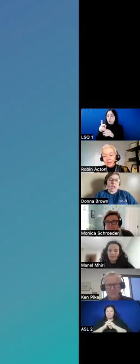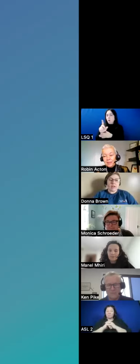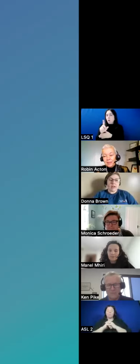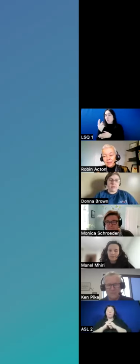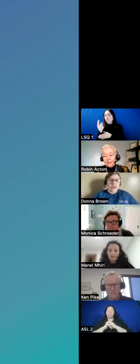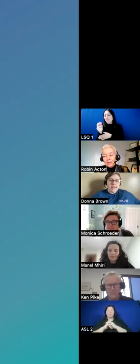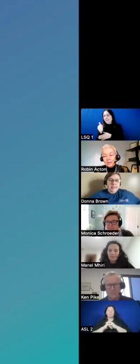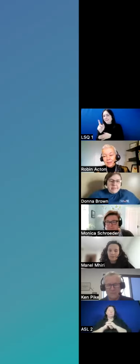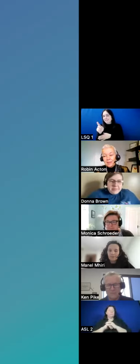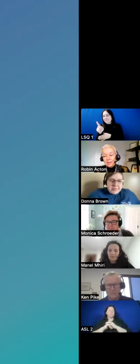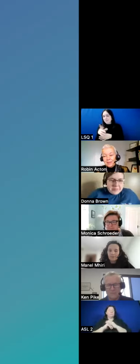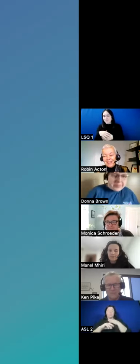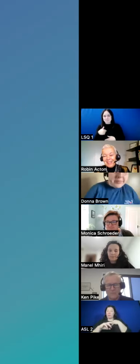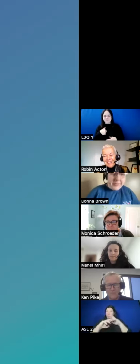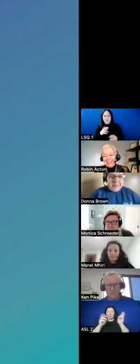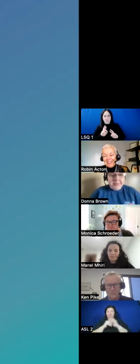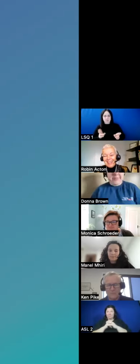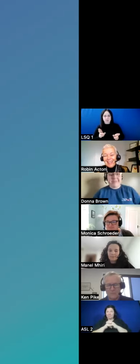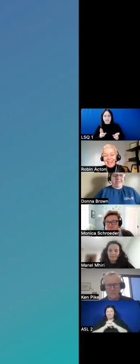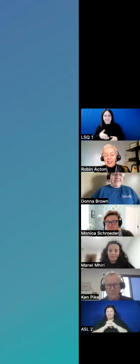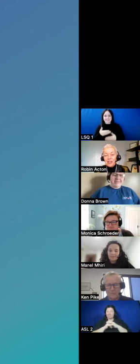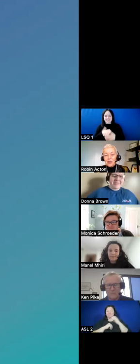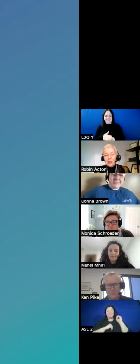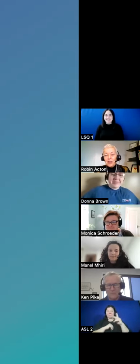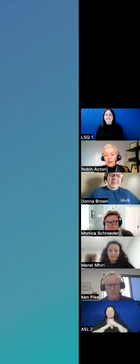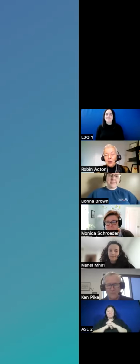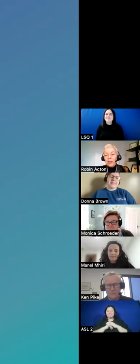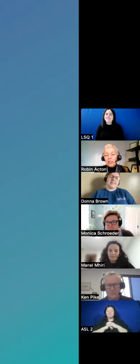prête? Je suis prête.